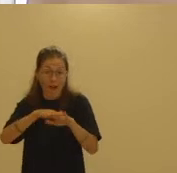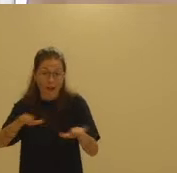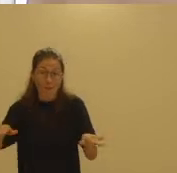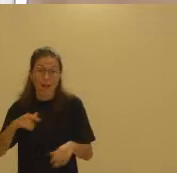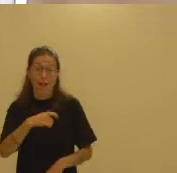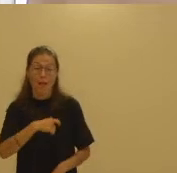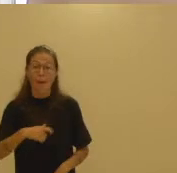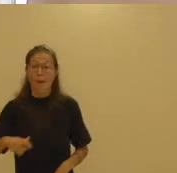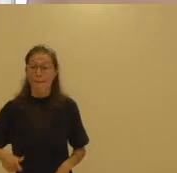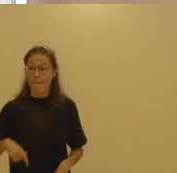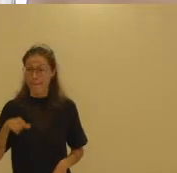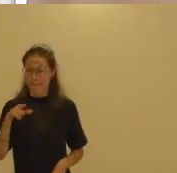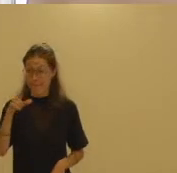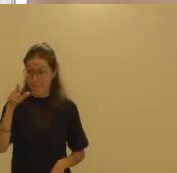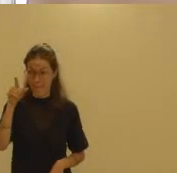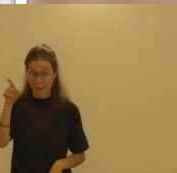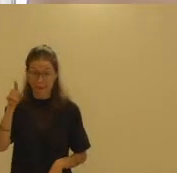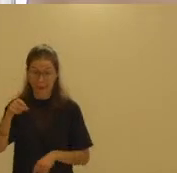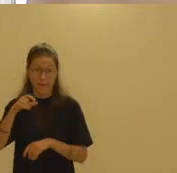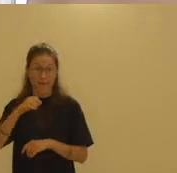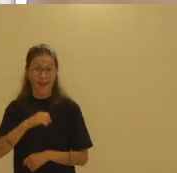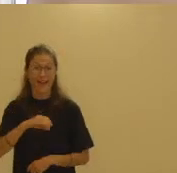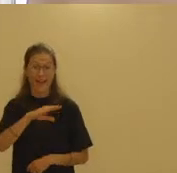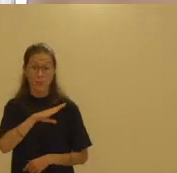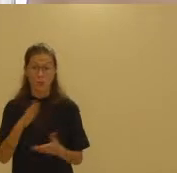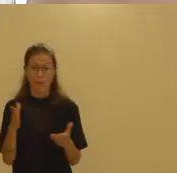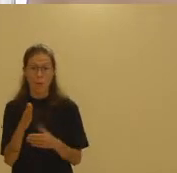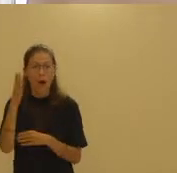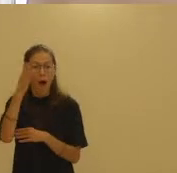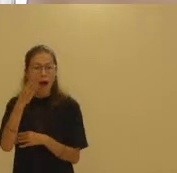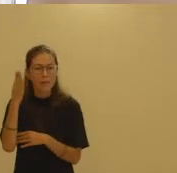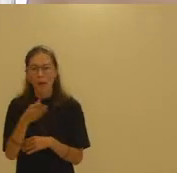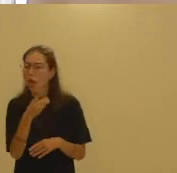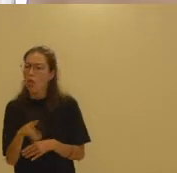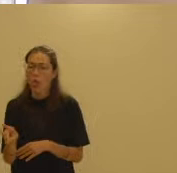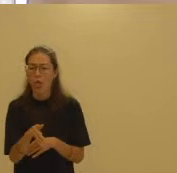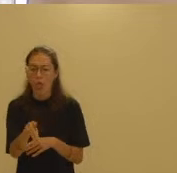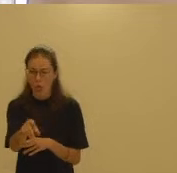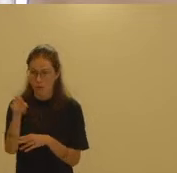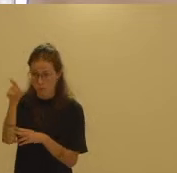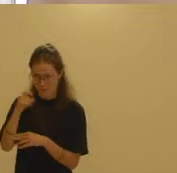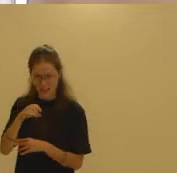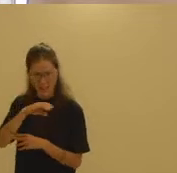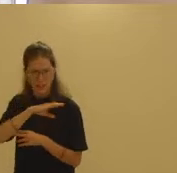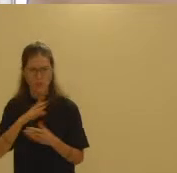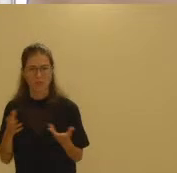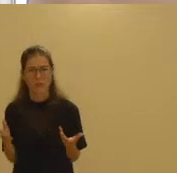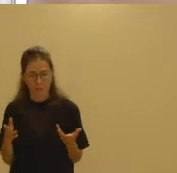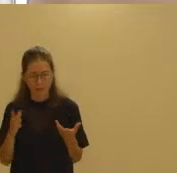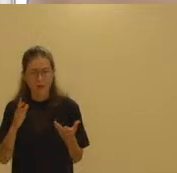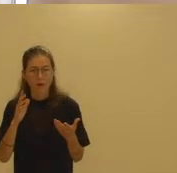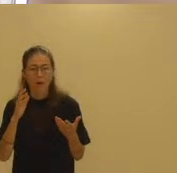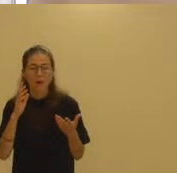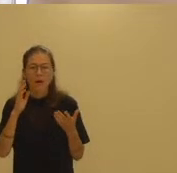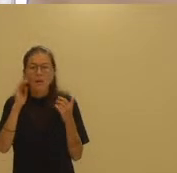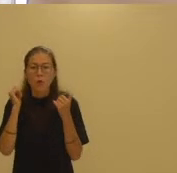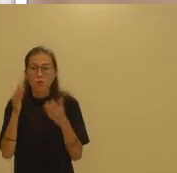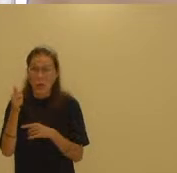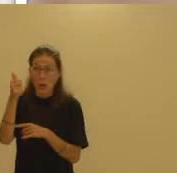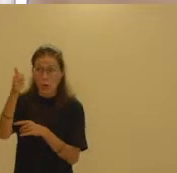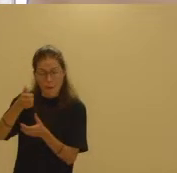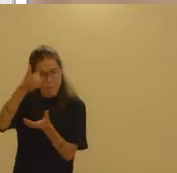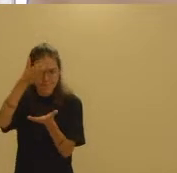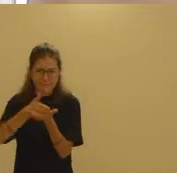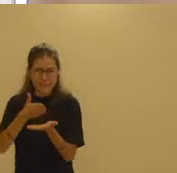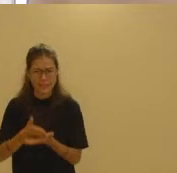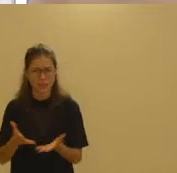la divagation animale sur le territoire de sa commune. Il lui appartient en particulier de prendre toutes les dispositions propres à